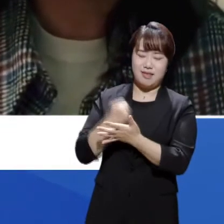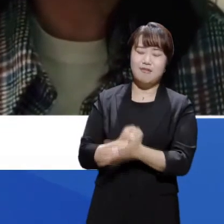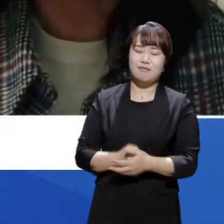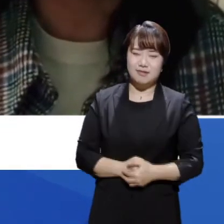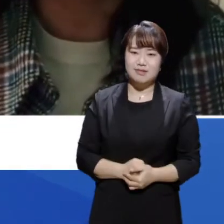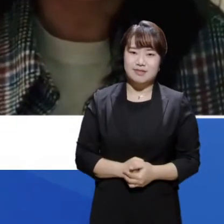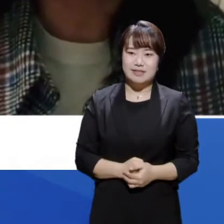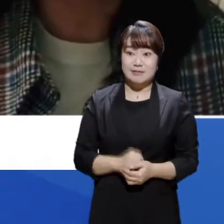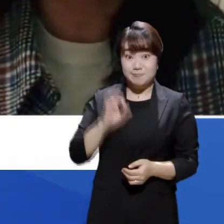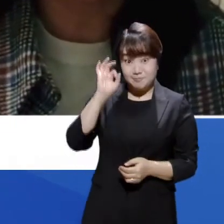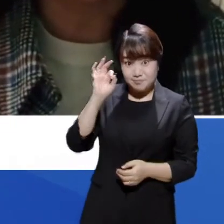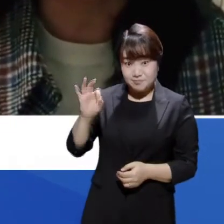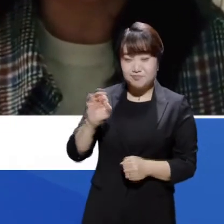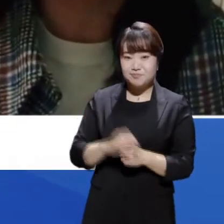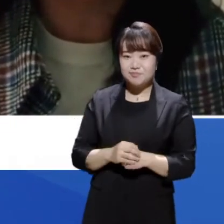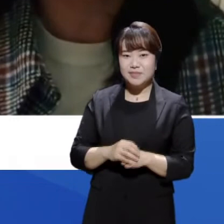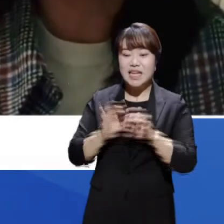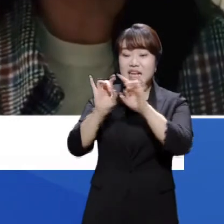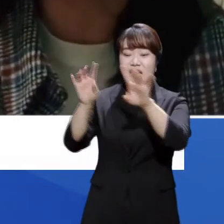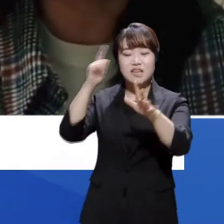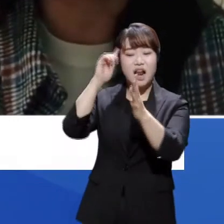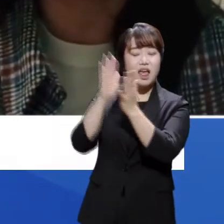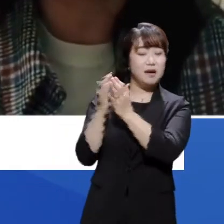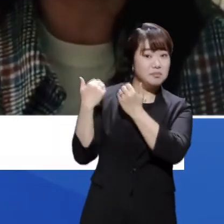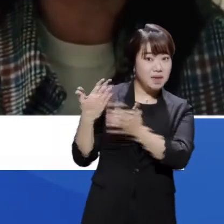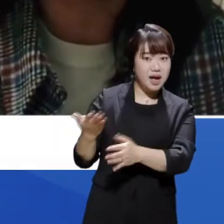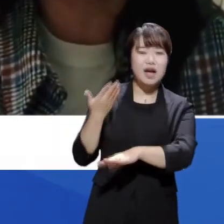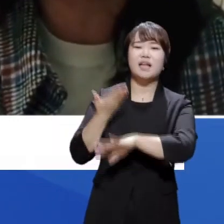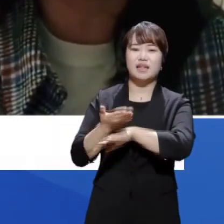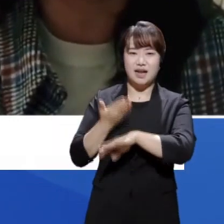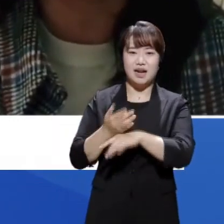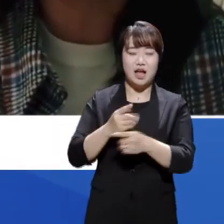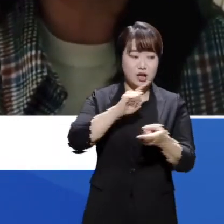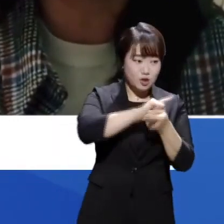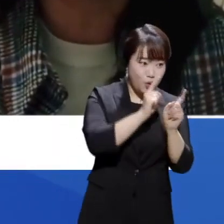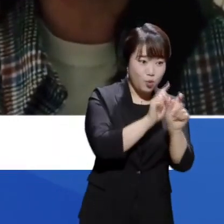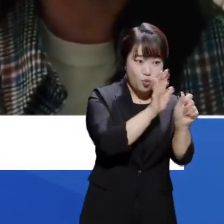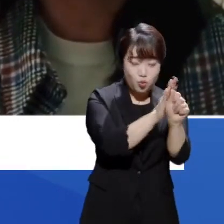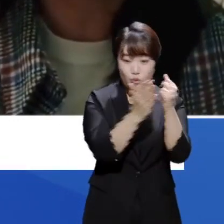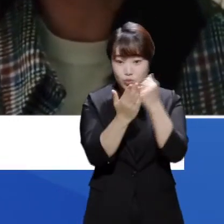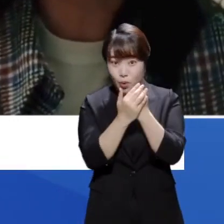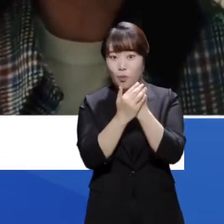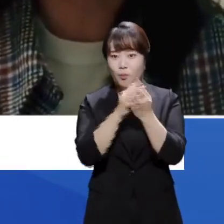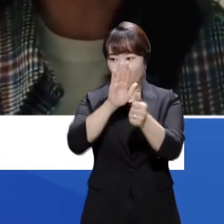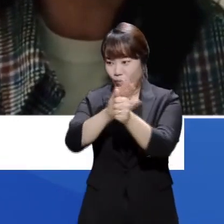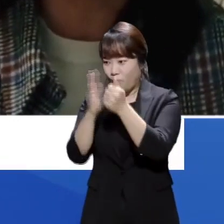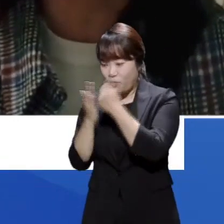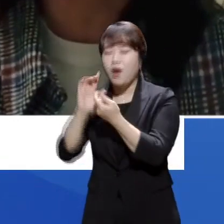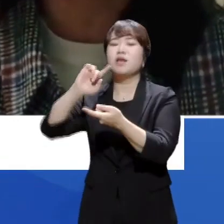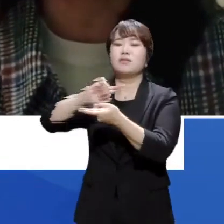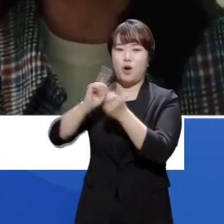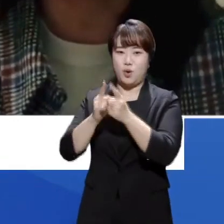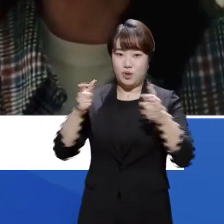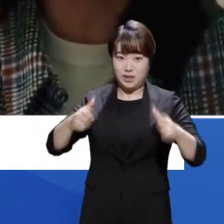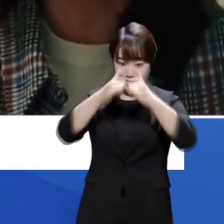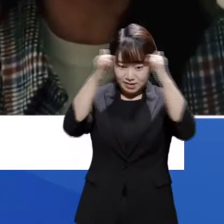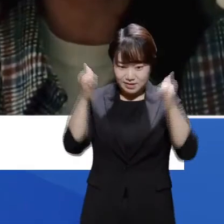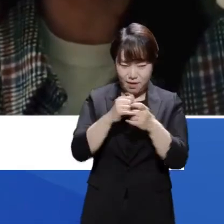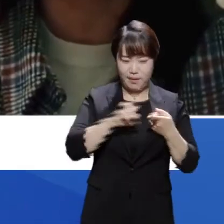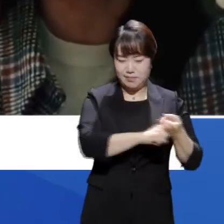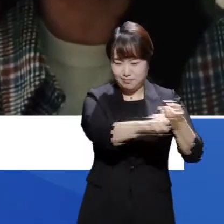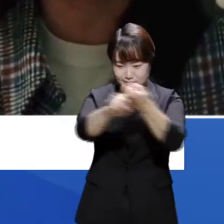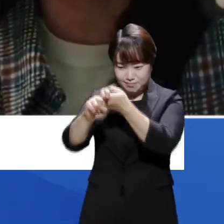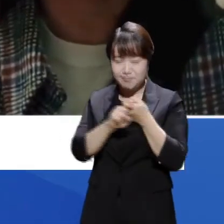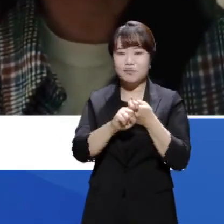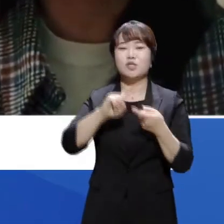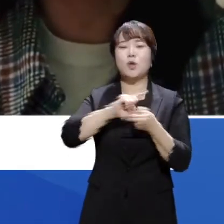일이죠. 그래서 이제 각자 도생이 아니라 협력과 연대, 공조의 그 방향성을 지역사회가 함께 가져가야 된다라고 생각을